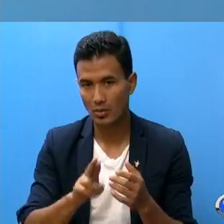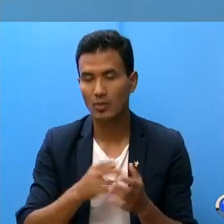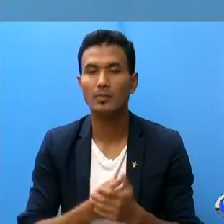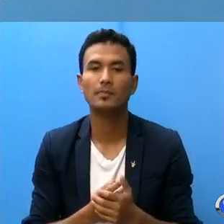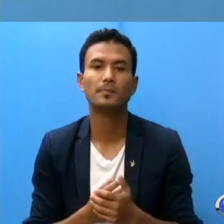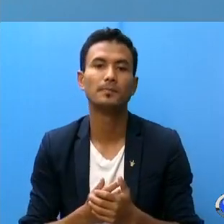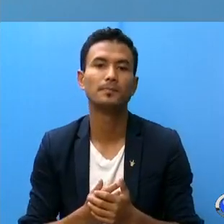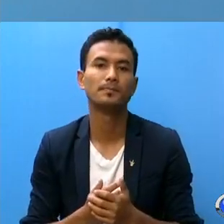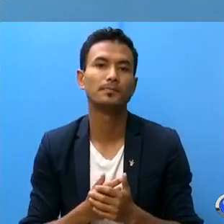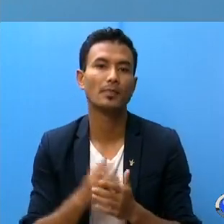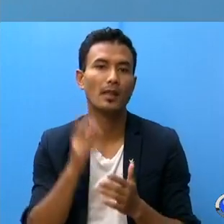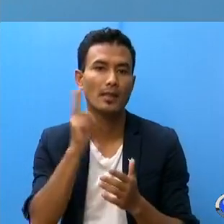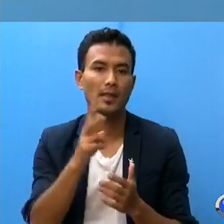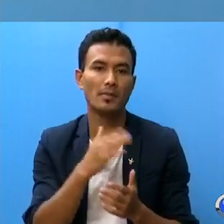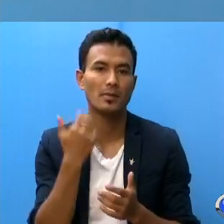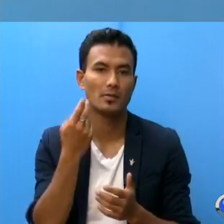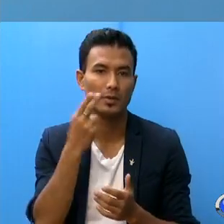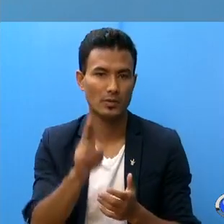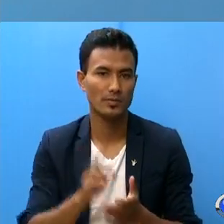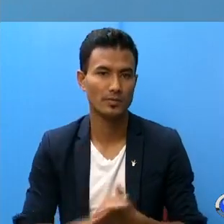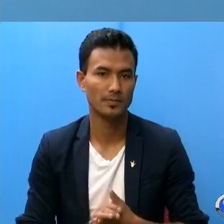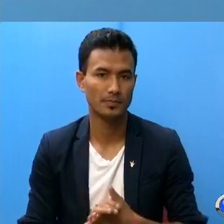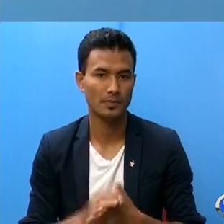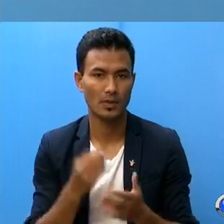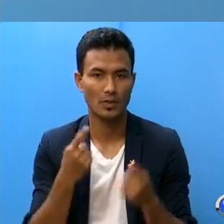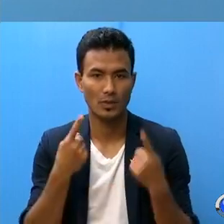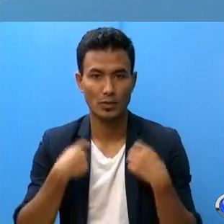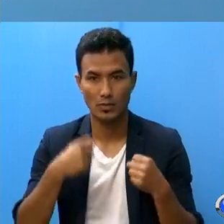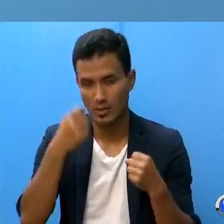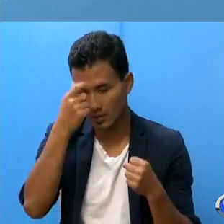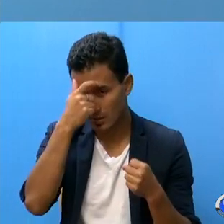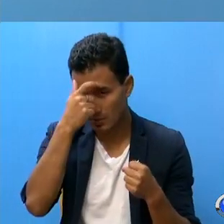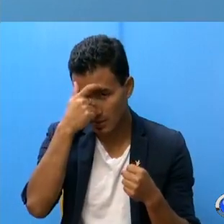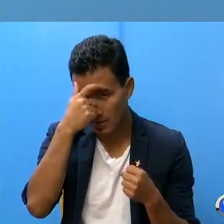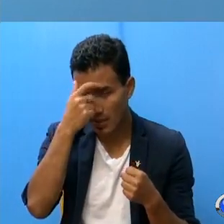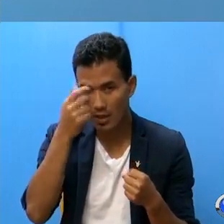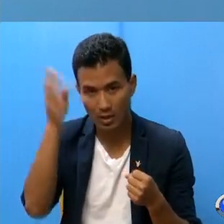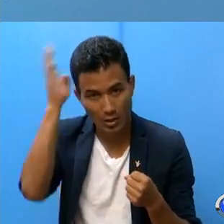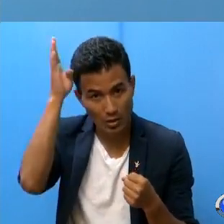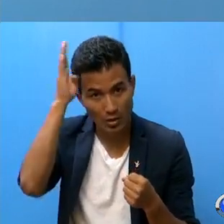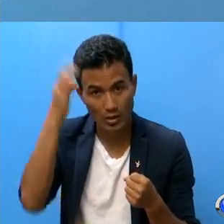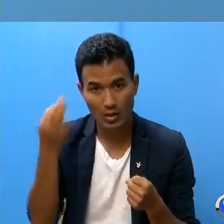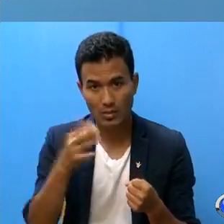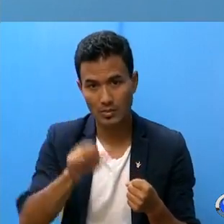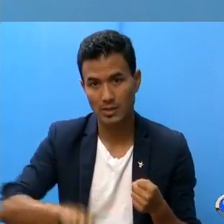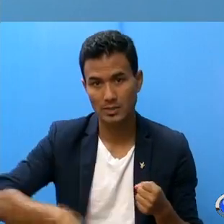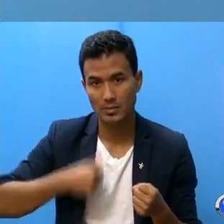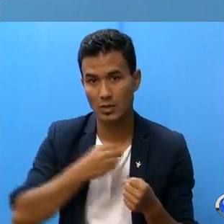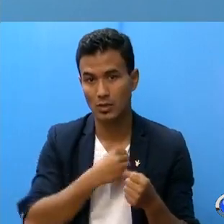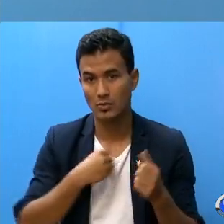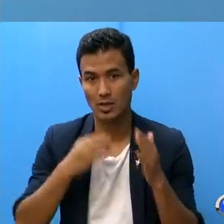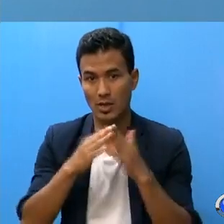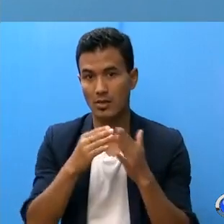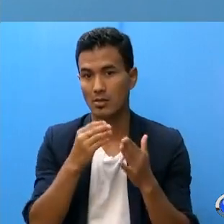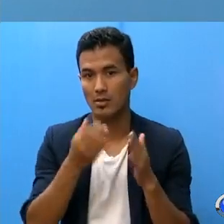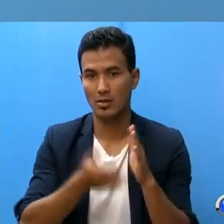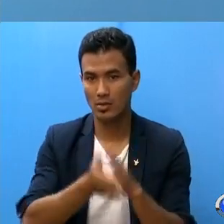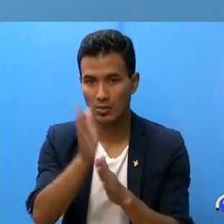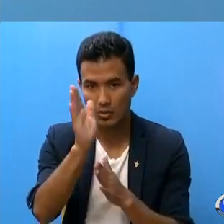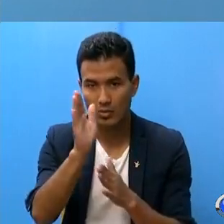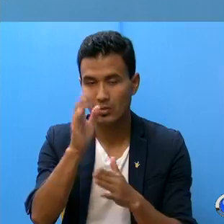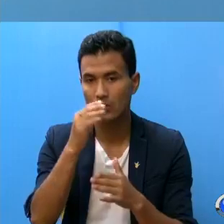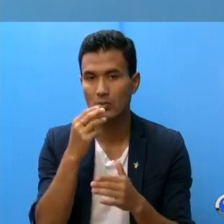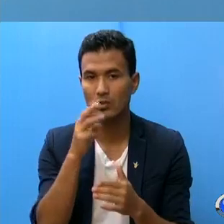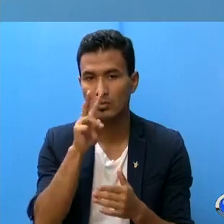रत यहीं मिर्तुबाय को स्वास्ते मा समस्य आये पशी धनगरडी के नवजिवन अस्पताल मा उपचार गर्न गये का